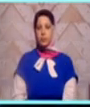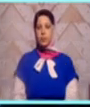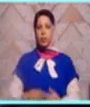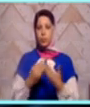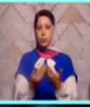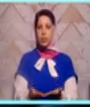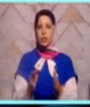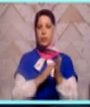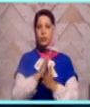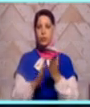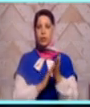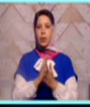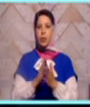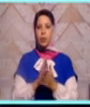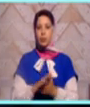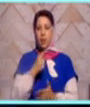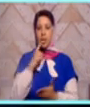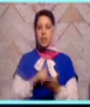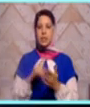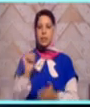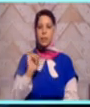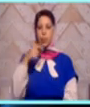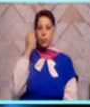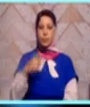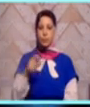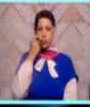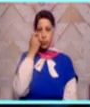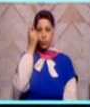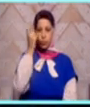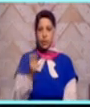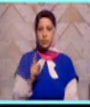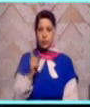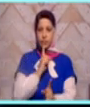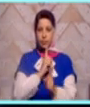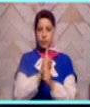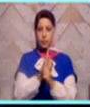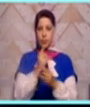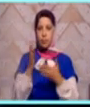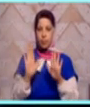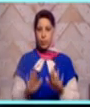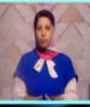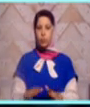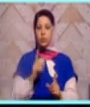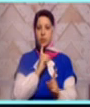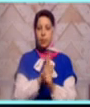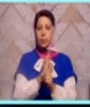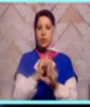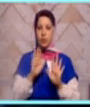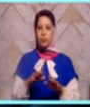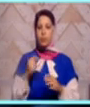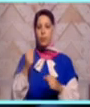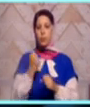شكوى يدويا بتلاقي المواطن او الموظف بتلاقي هذا الموظف بيستقبل حضرتك وبي